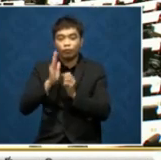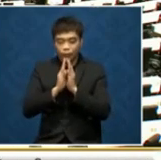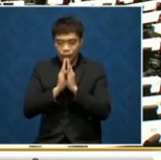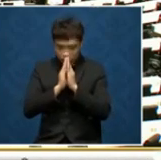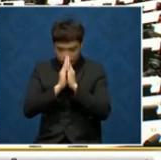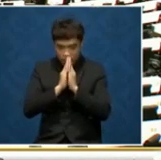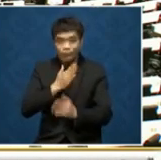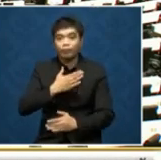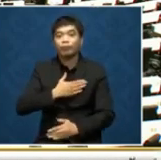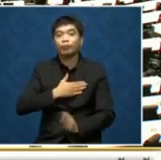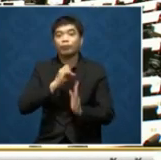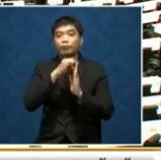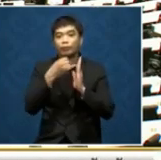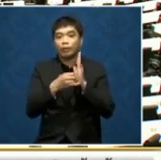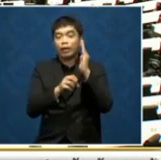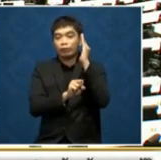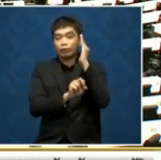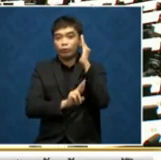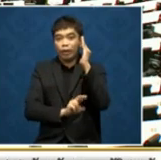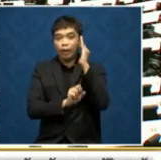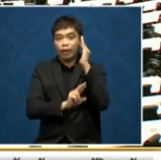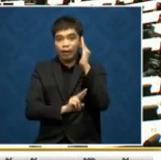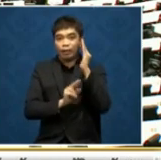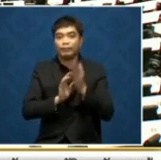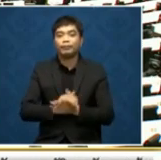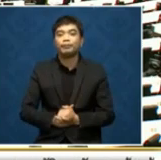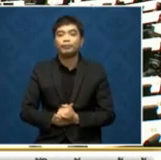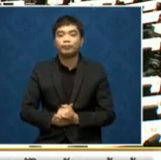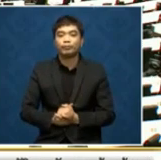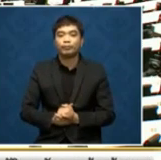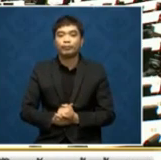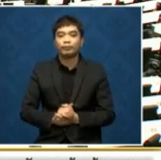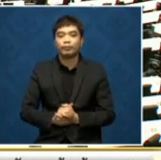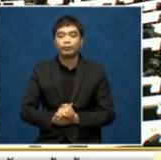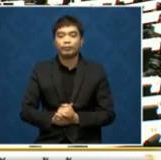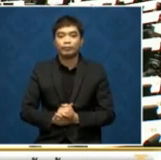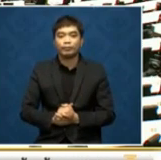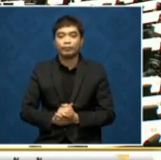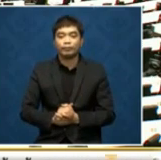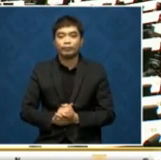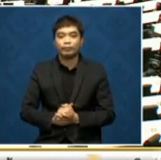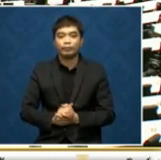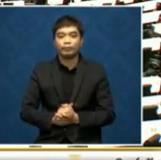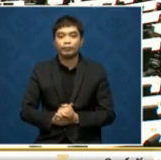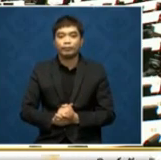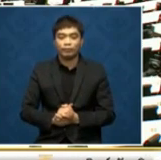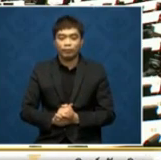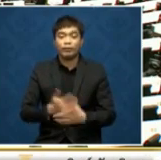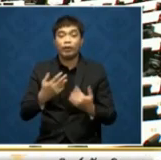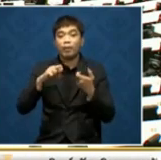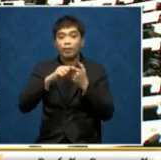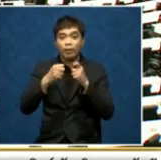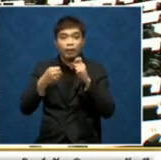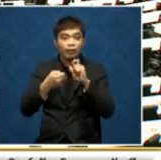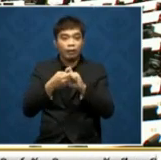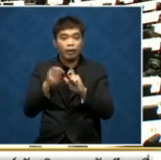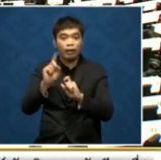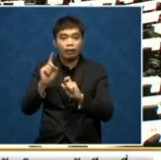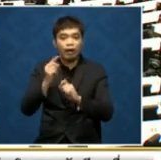สุราษฎร์ธานีนะครับก็คงจะต่อเนื่องจากจากของคุณทรงยศและเนื่องจากว่าคงจะเป็นปัญหาที่